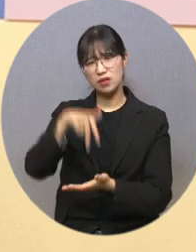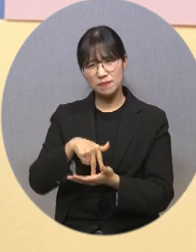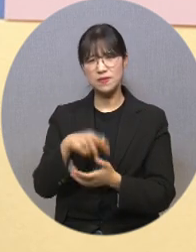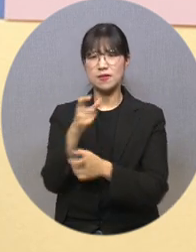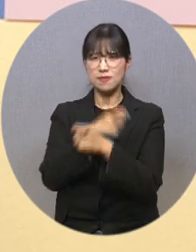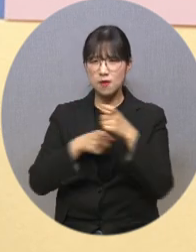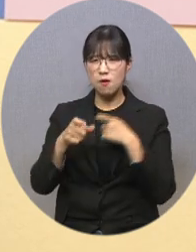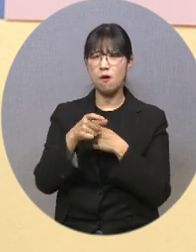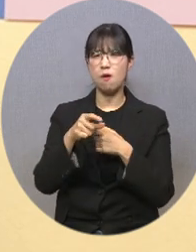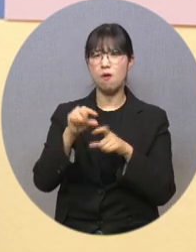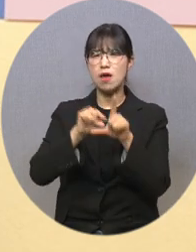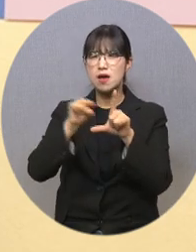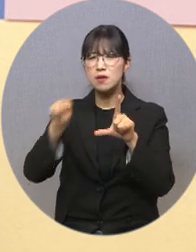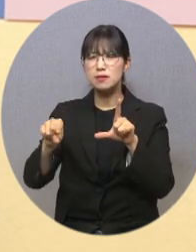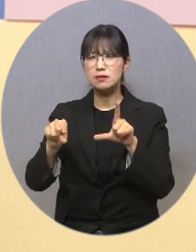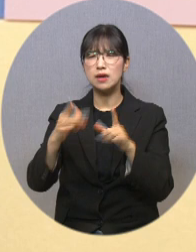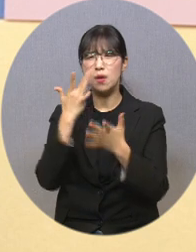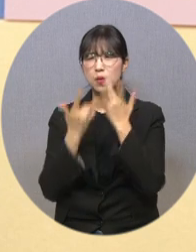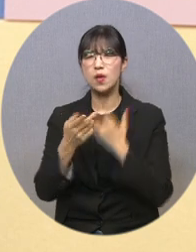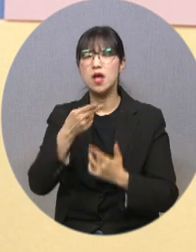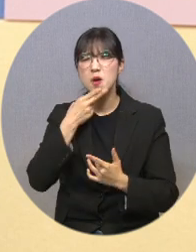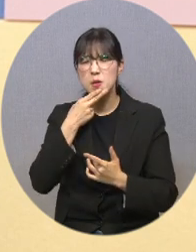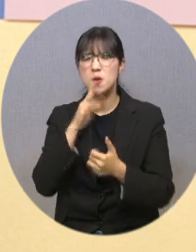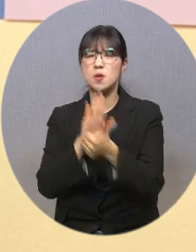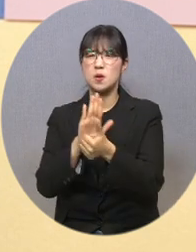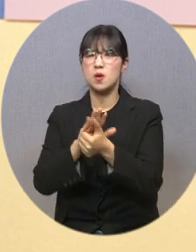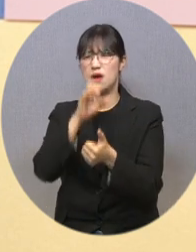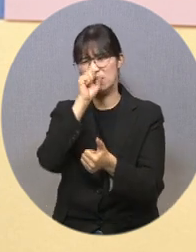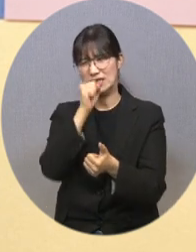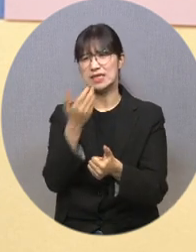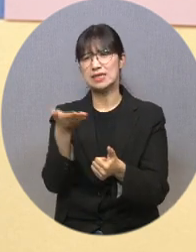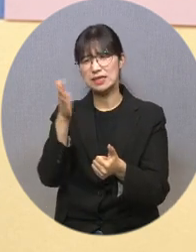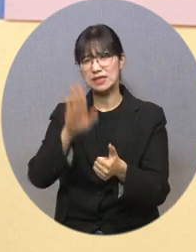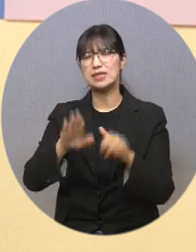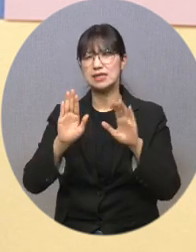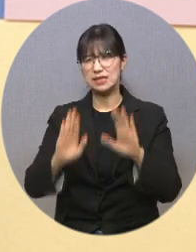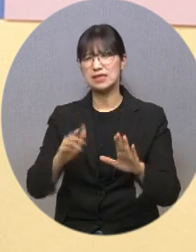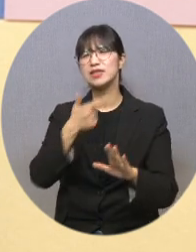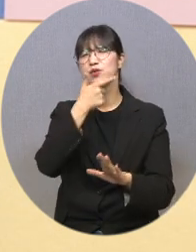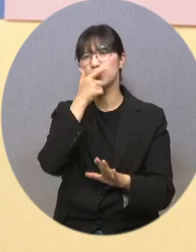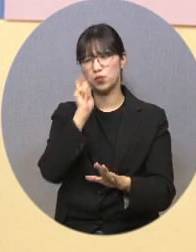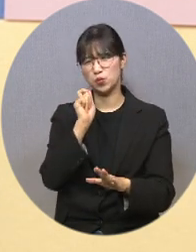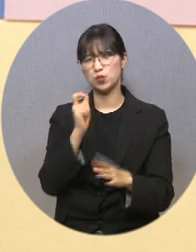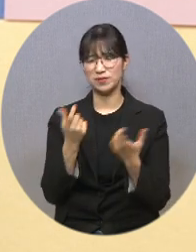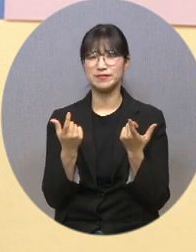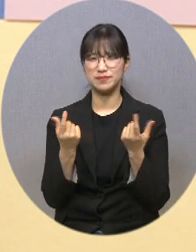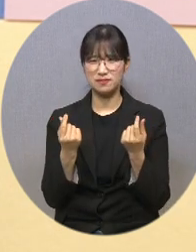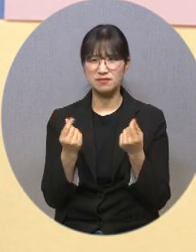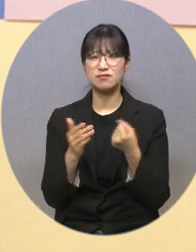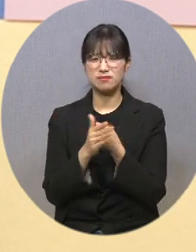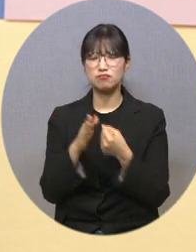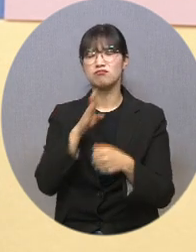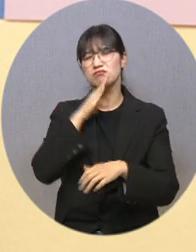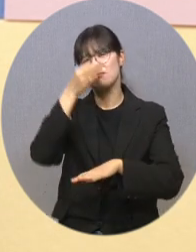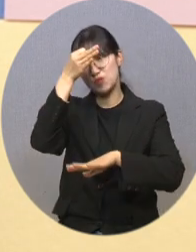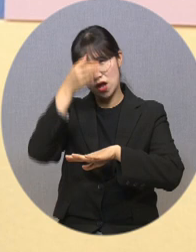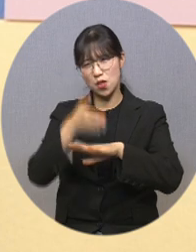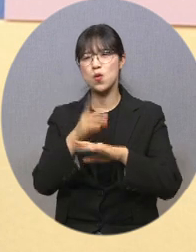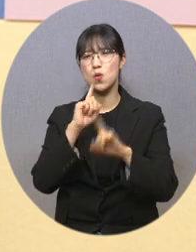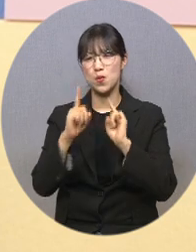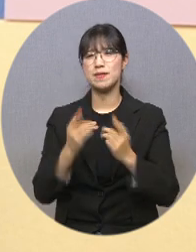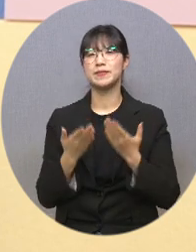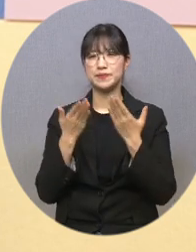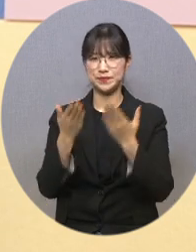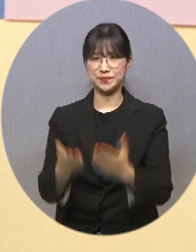좀 더 촘촘하게 이렇게 좀 해주셨으면 좋겠는데 아직은 조금 미약한 부분이 있어서 그런 분들에게는 조금 죄송하다는 말씀을